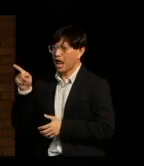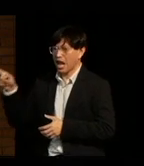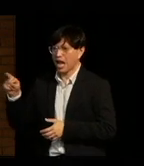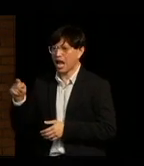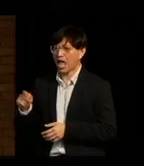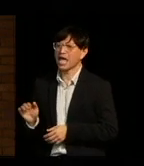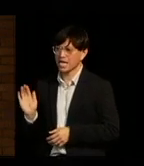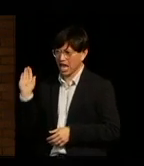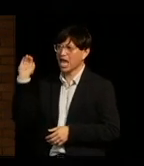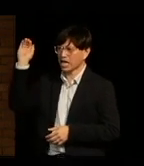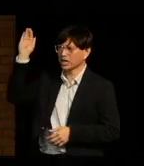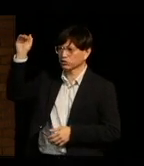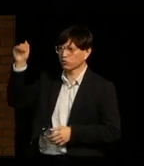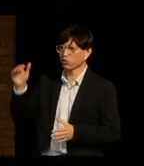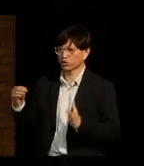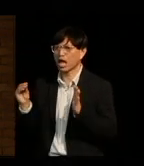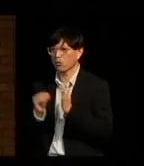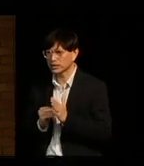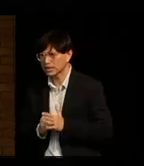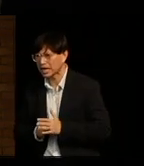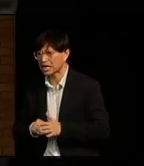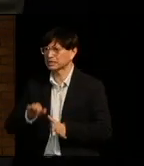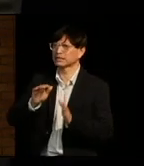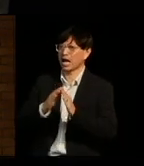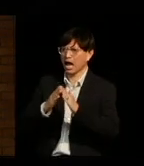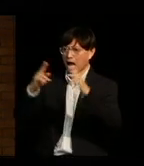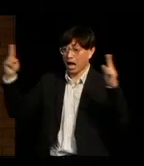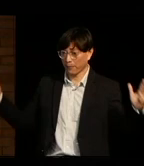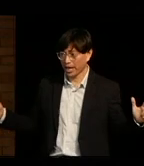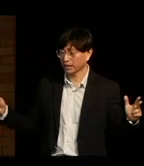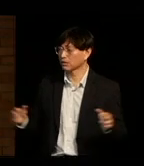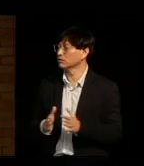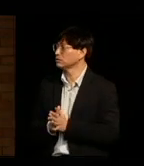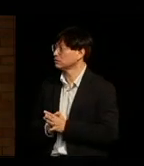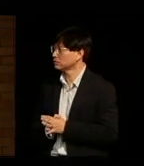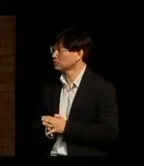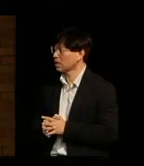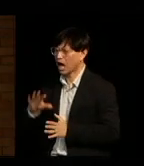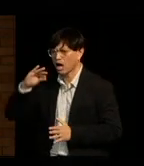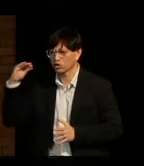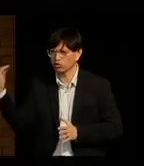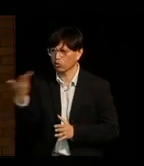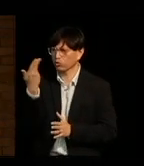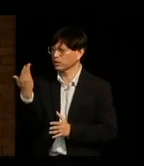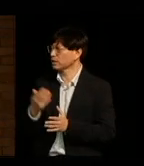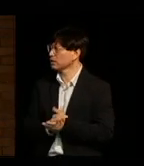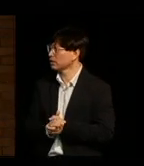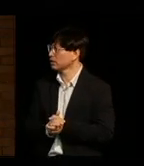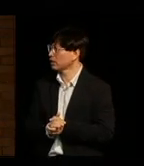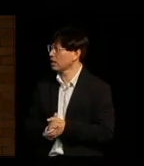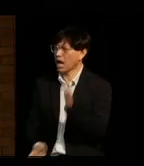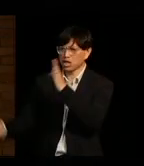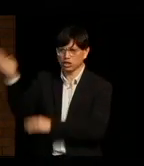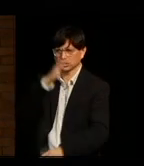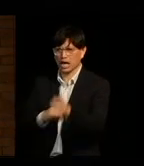questo ambiente e così anche molto aperto a a tutti al ai disabili